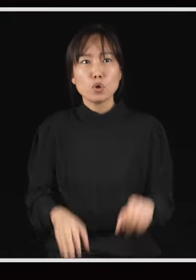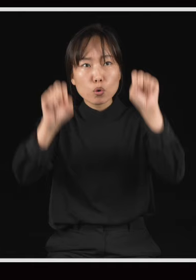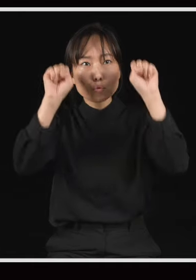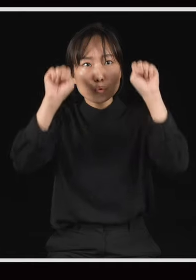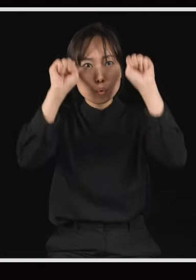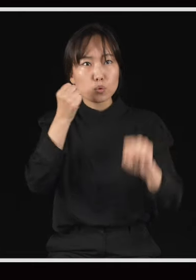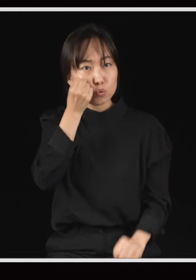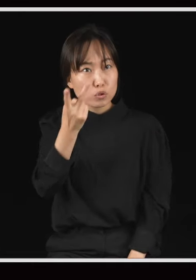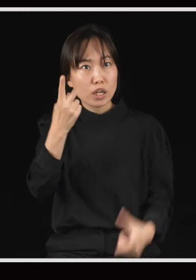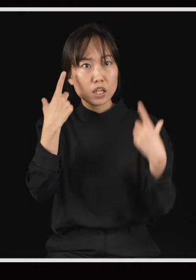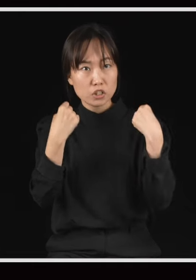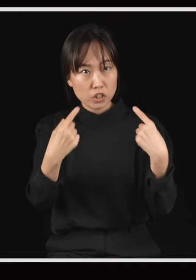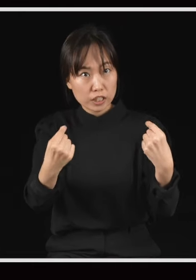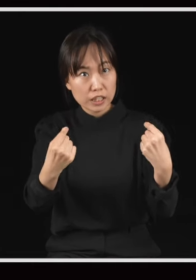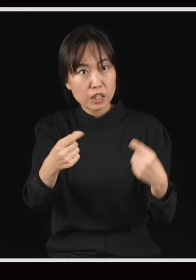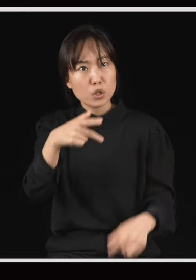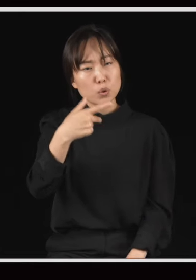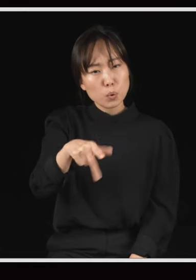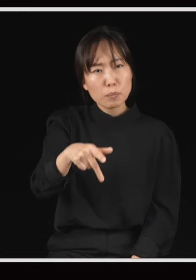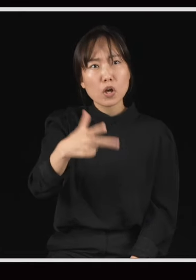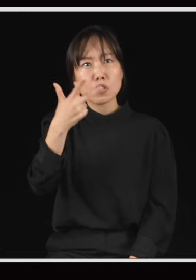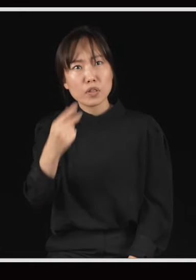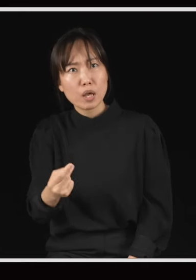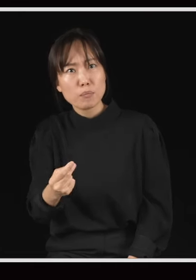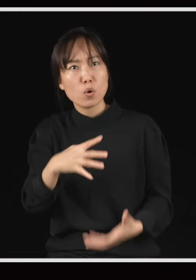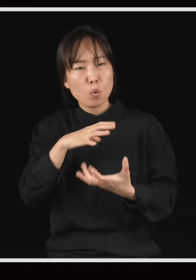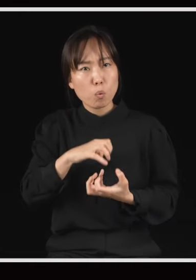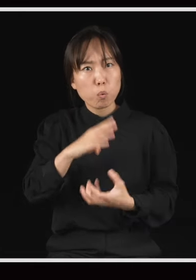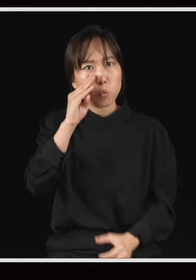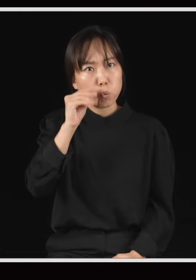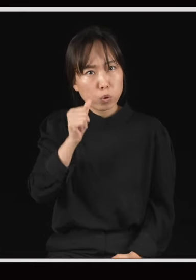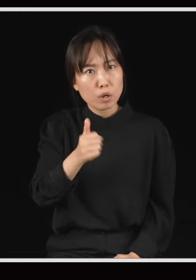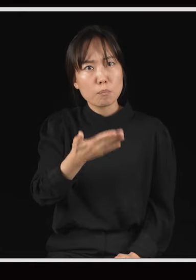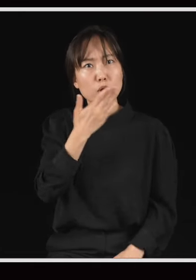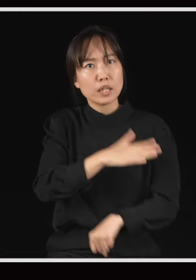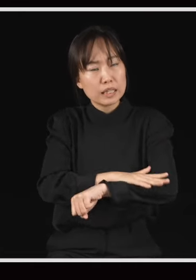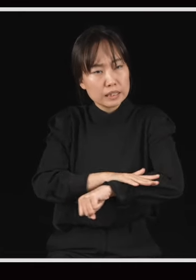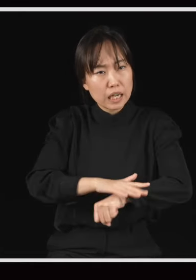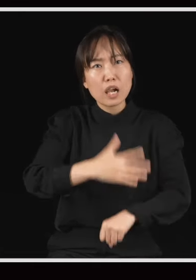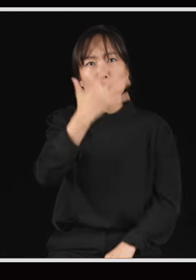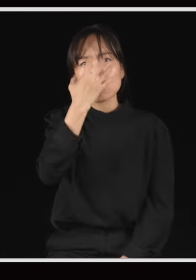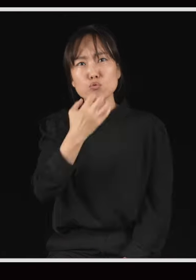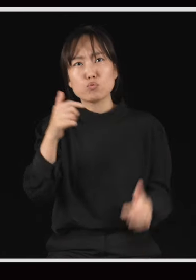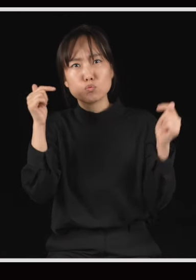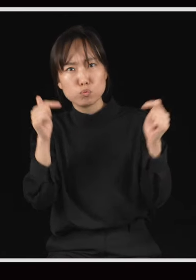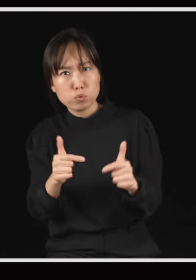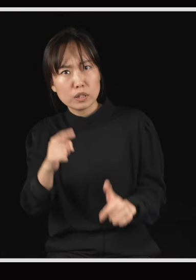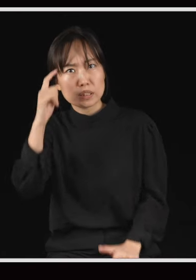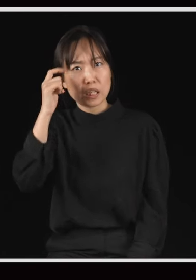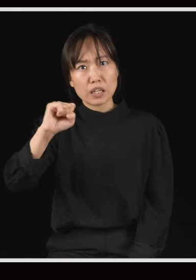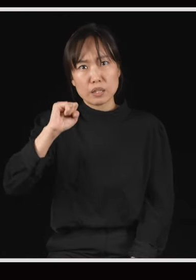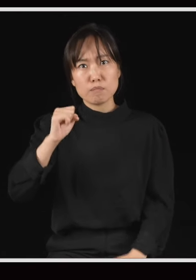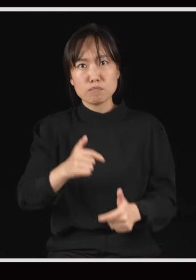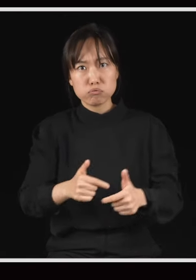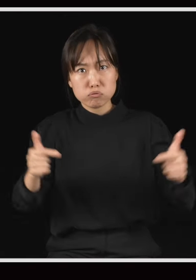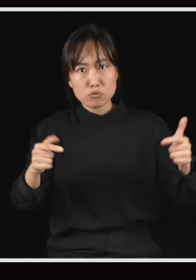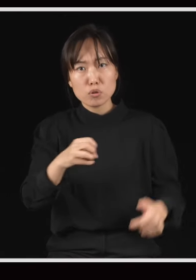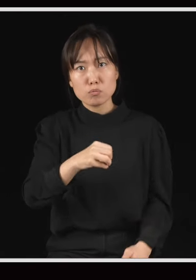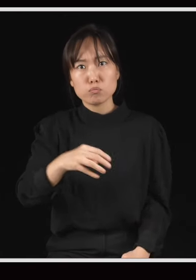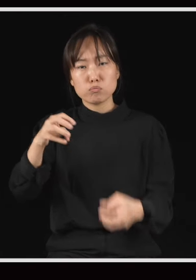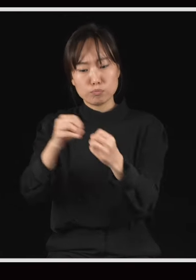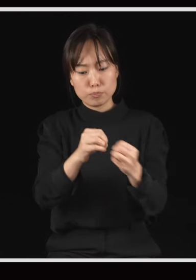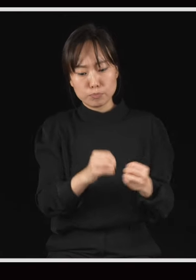정도가 되면 소대변 보는 기능이나 소화 기능, 식욕, 우울감, 인지 기능 이런 것들이 좋아지고 만성질환